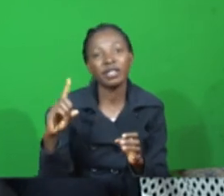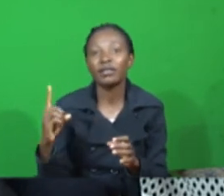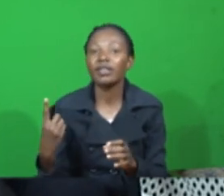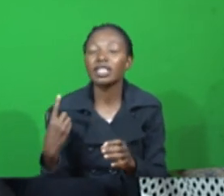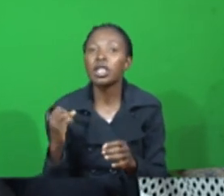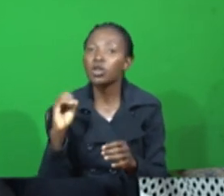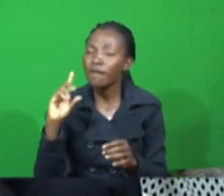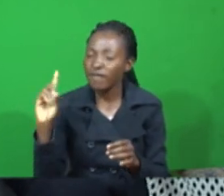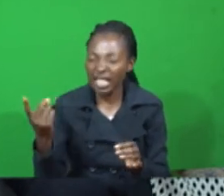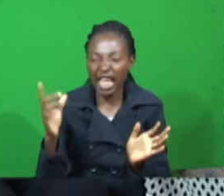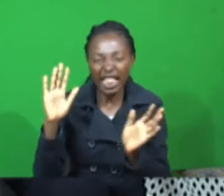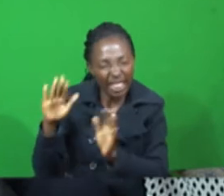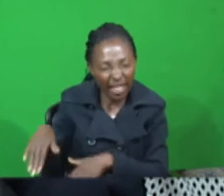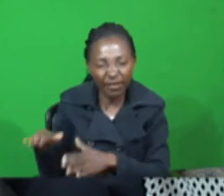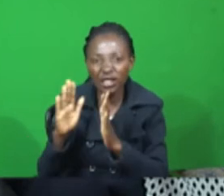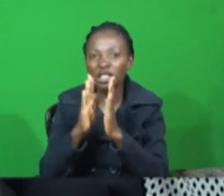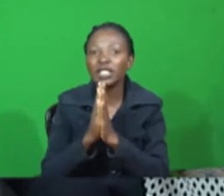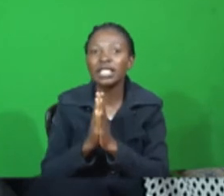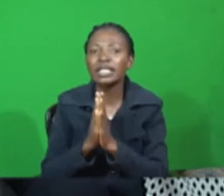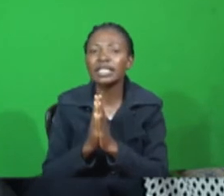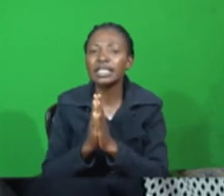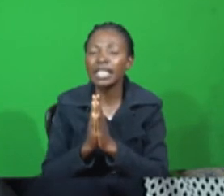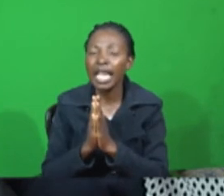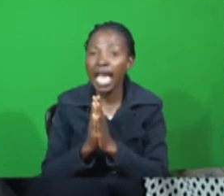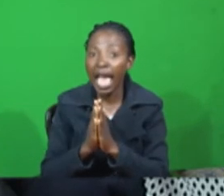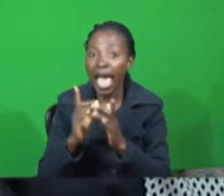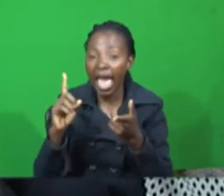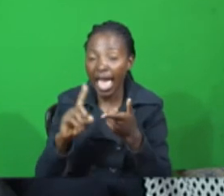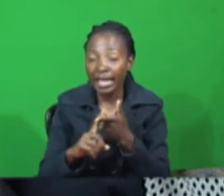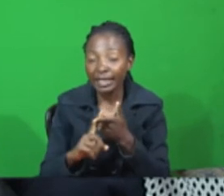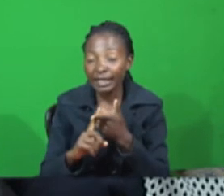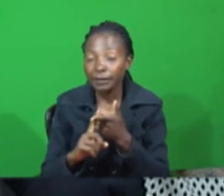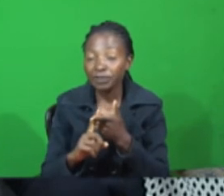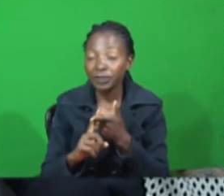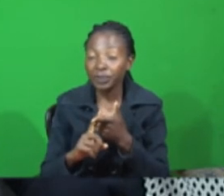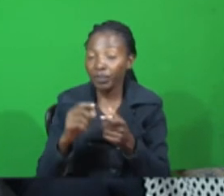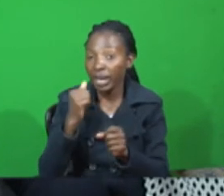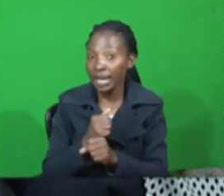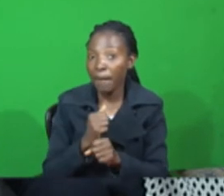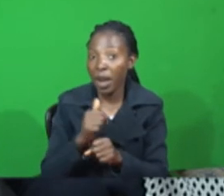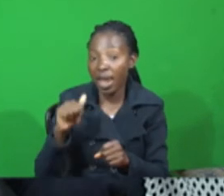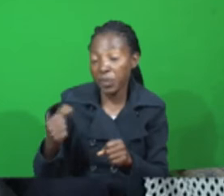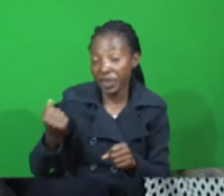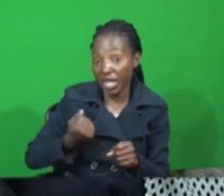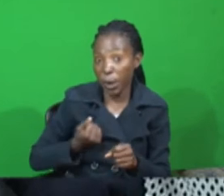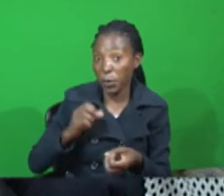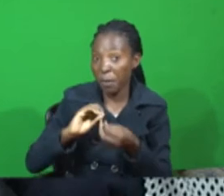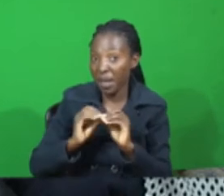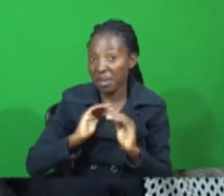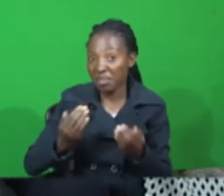zvechechi chechi. Unogadzirisana namaya. Havasa amaya vacheteka. Uri kuti uyu musikana wawakamitisa